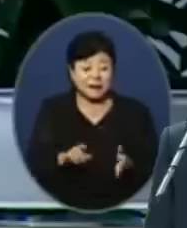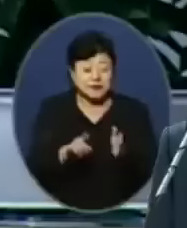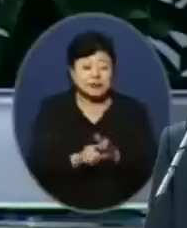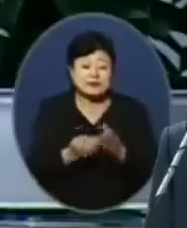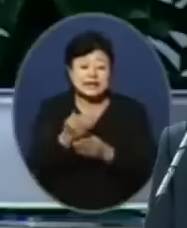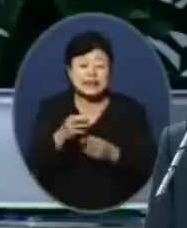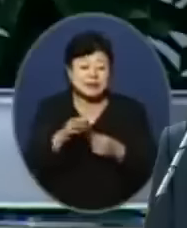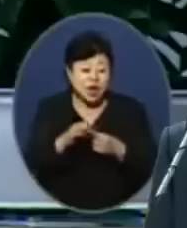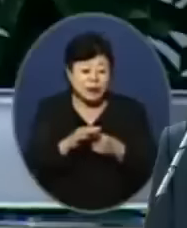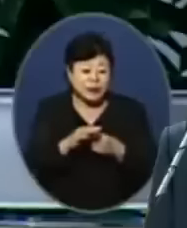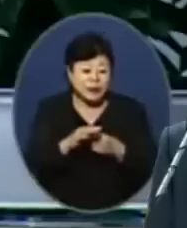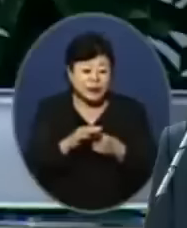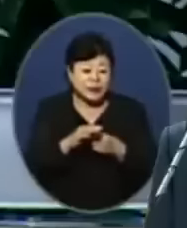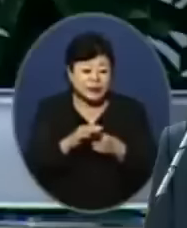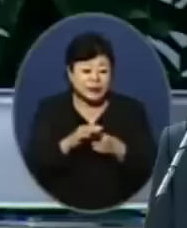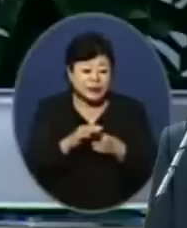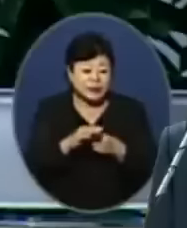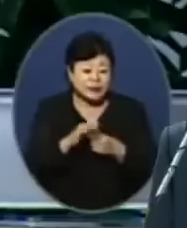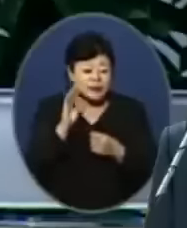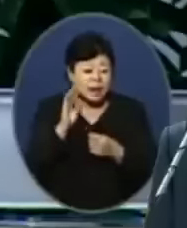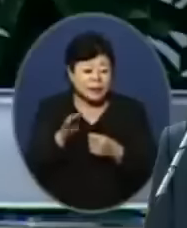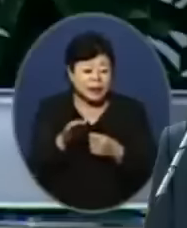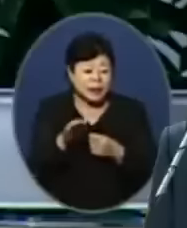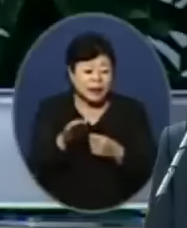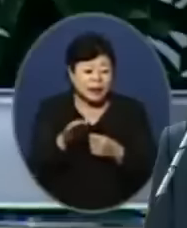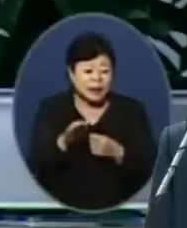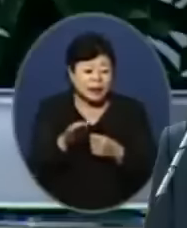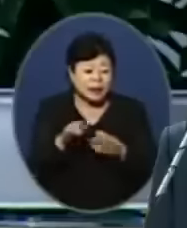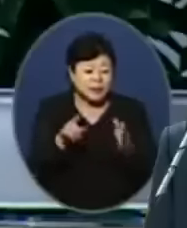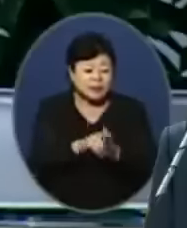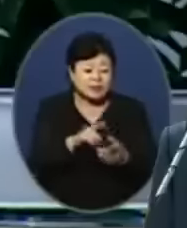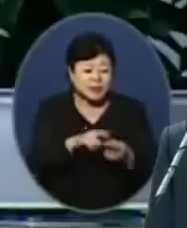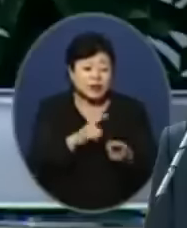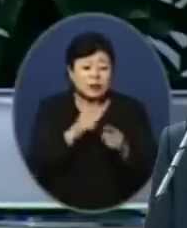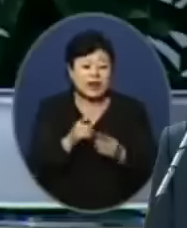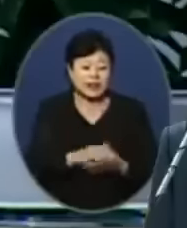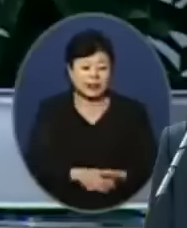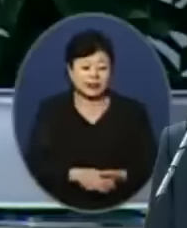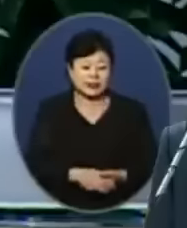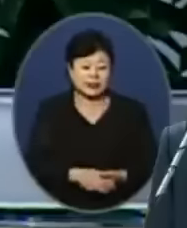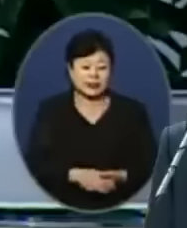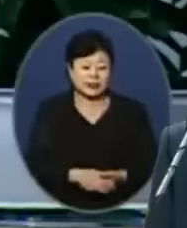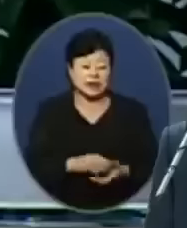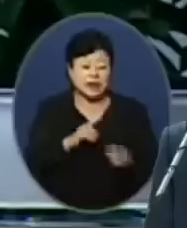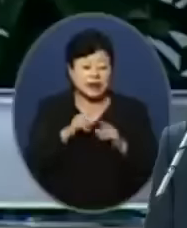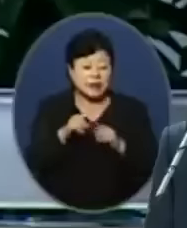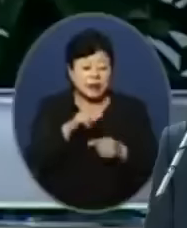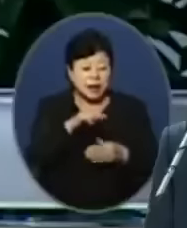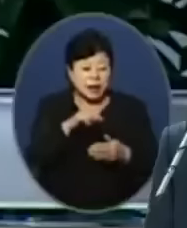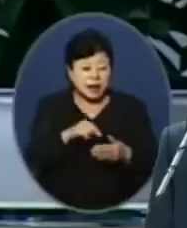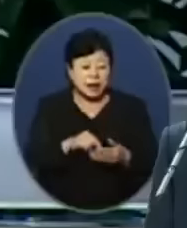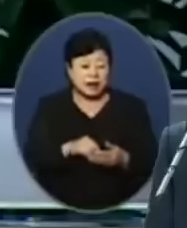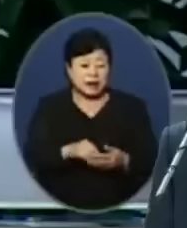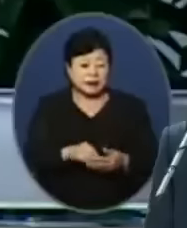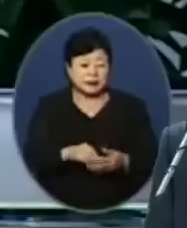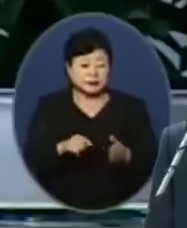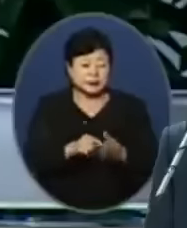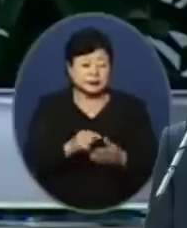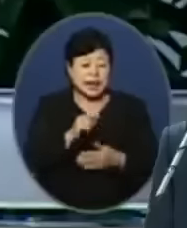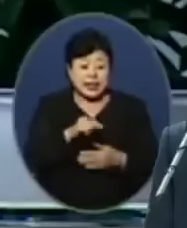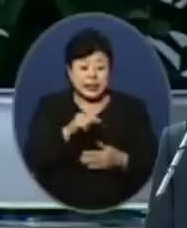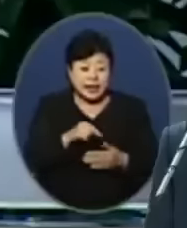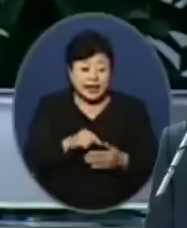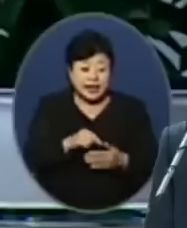믿음이 생기니까 그 다음 그 믿음대로 말을 하게 됐어요. 나는 많은 민족의 조상이다. 내